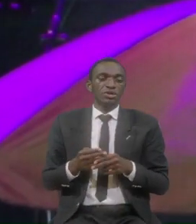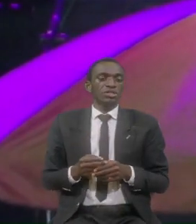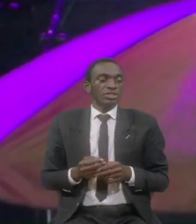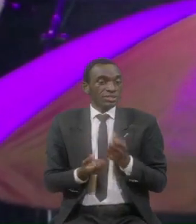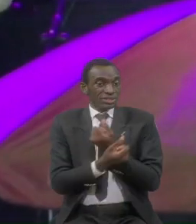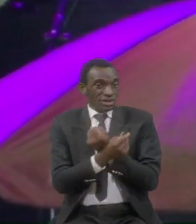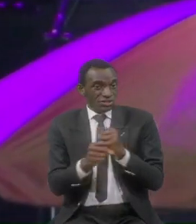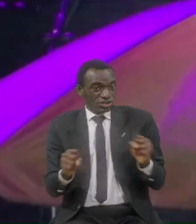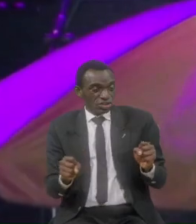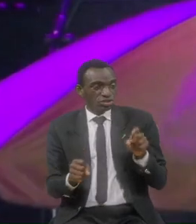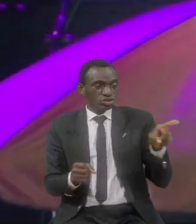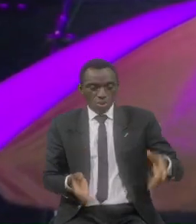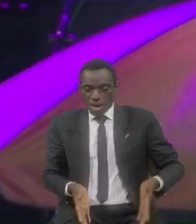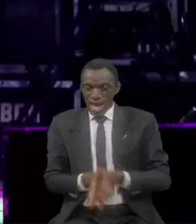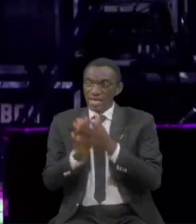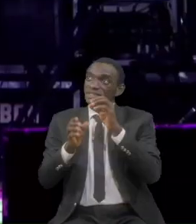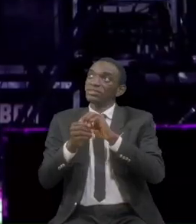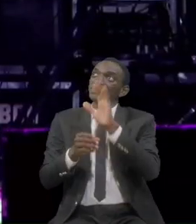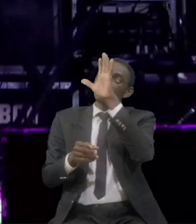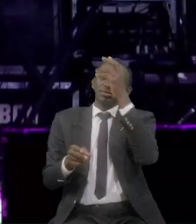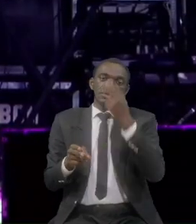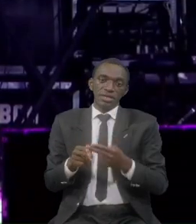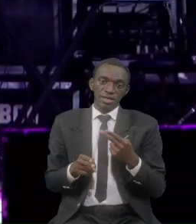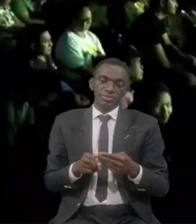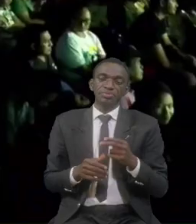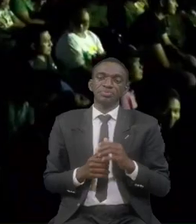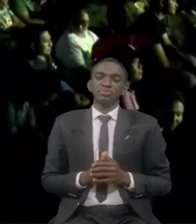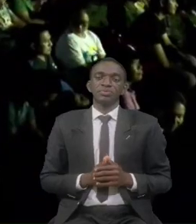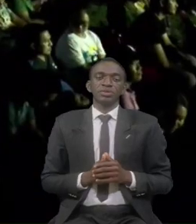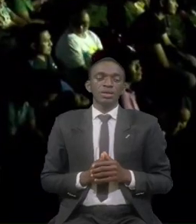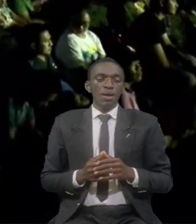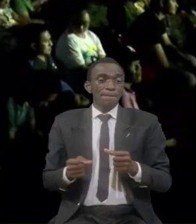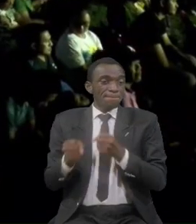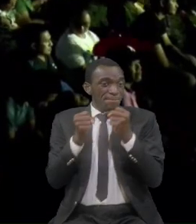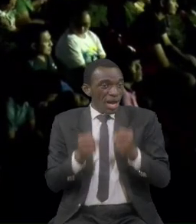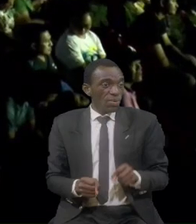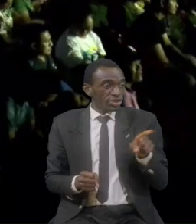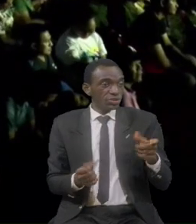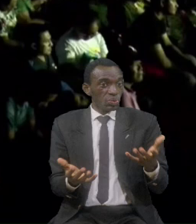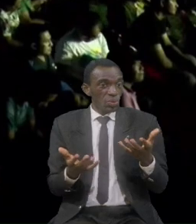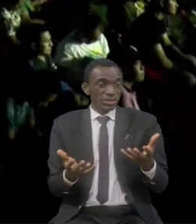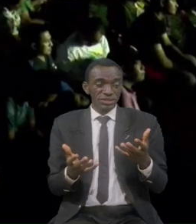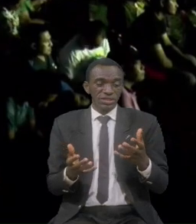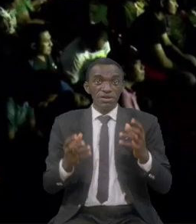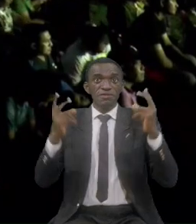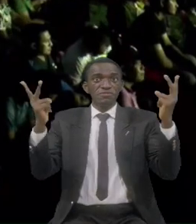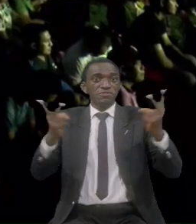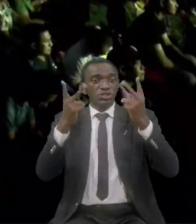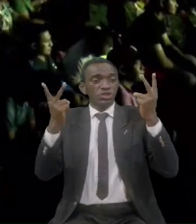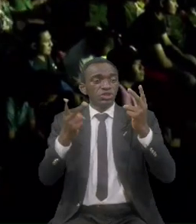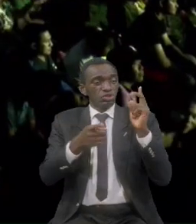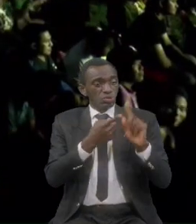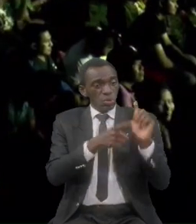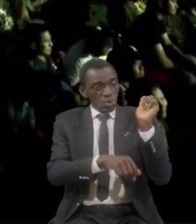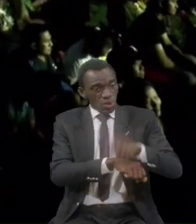ask in His name. Ang kaluwasan ng pangayaw ta. Power and victory over sin we ask